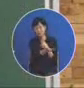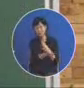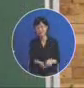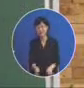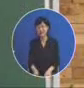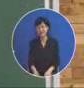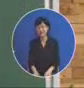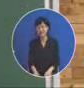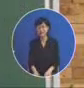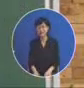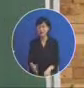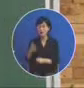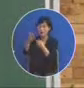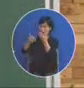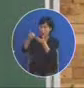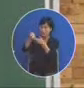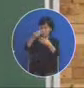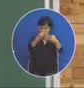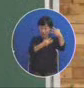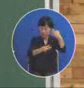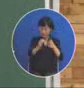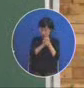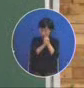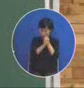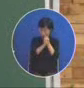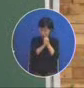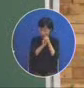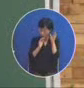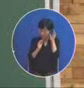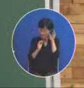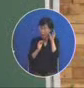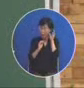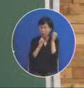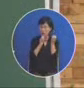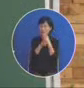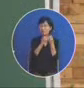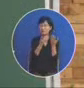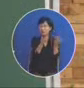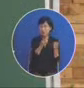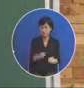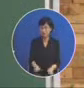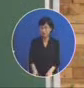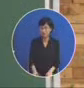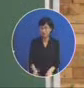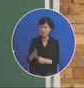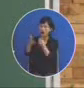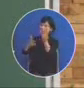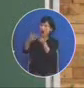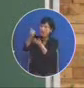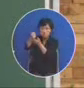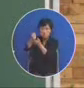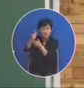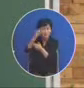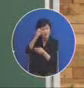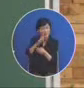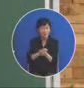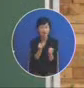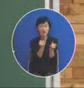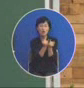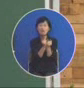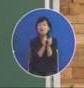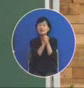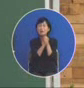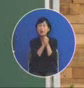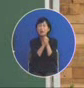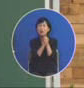the grandmothers in the Bible. 기도를 많이 들으셨어요. And God heard the prayers of the remnants. 하나님은 여자에게 약한지 여자의 기도를 많이 들으셨어요. I don't